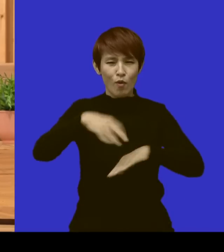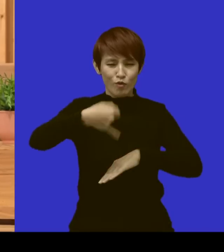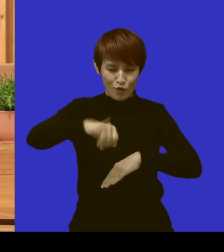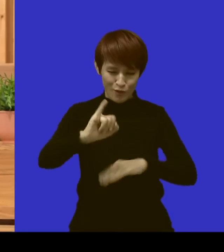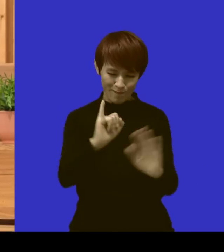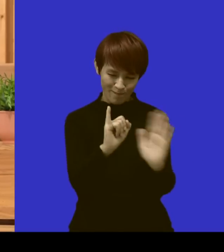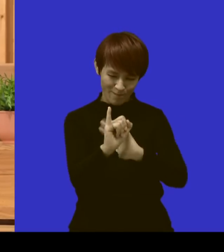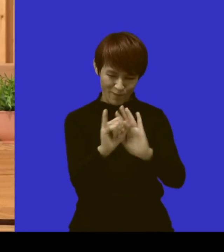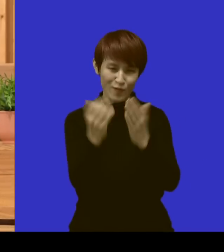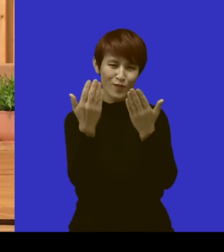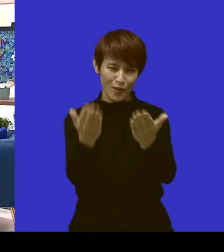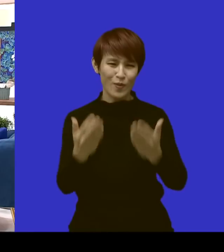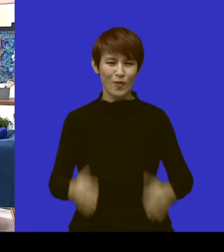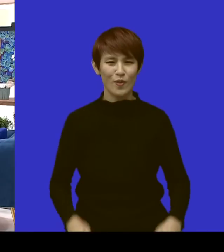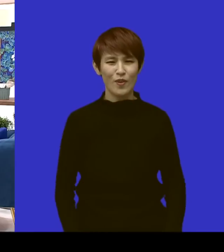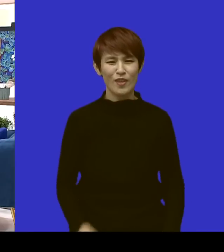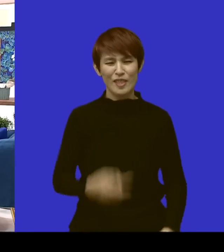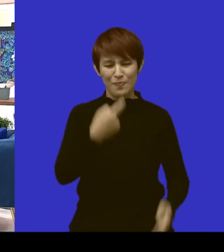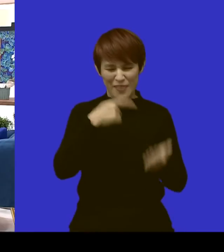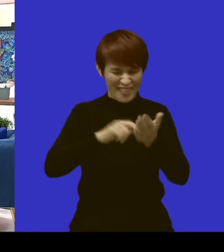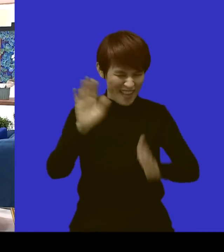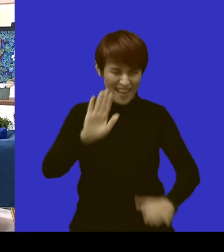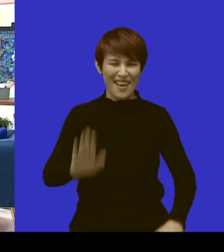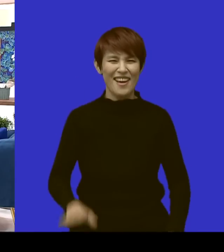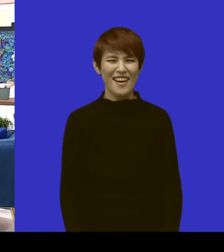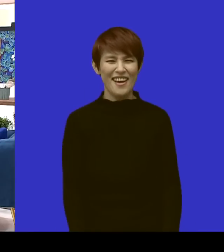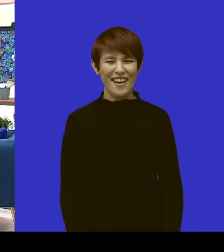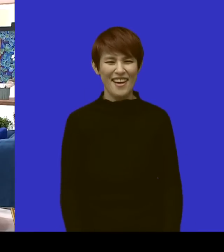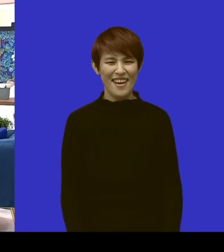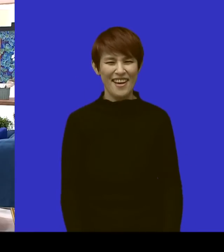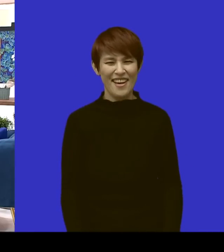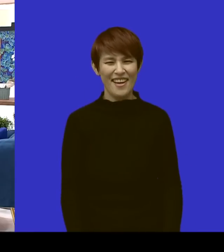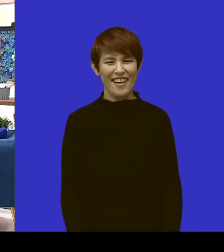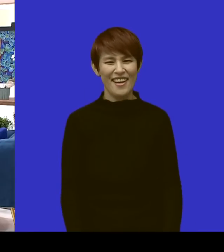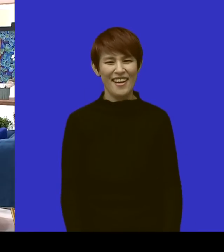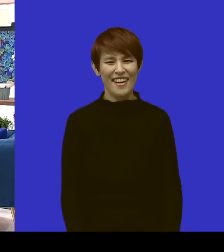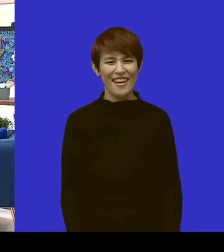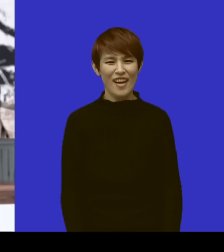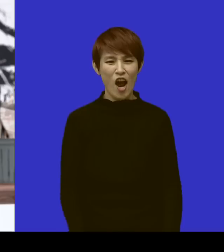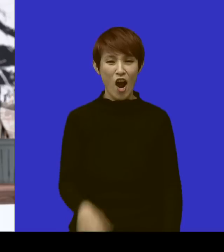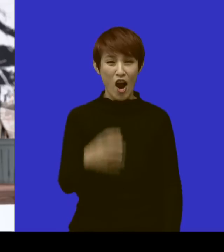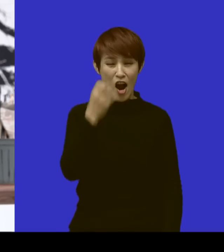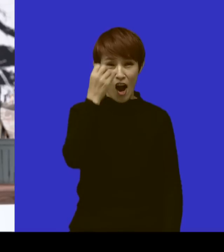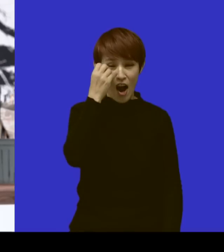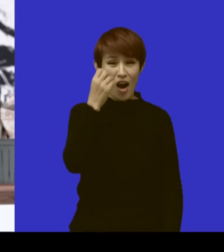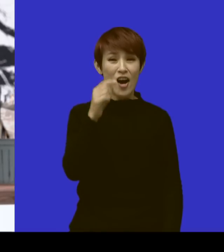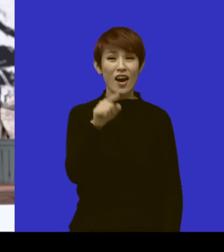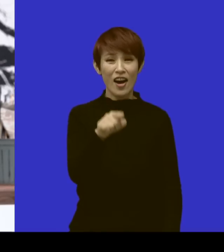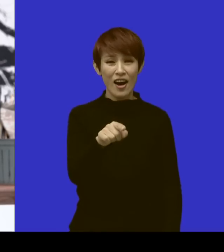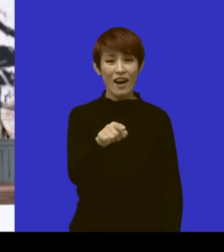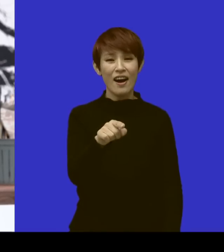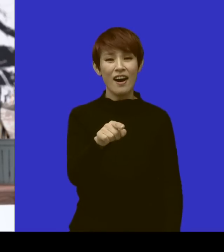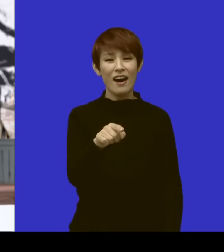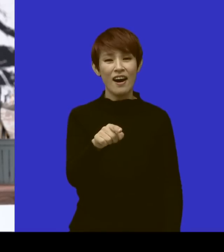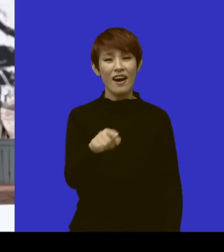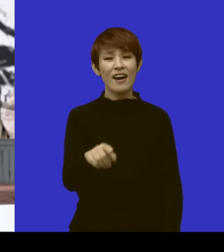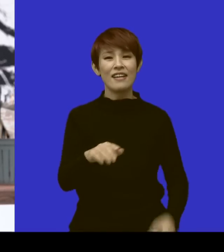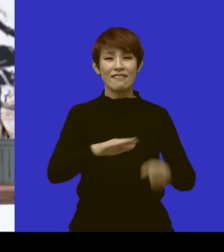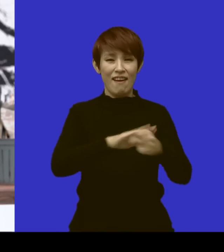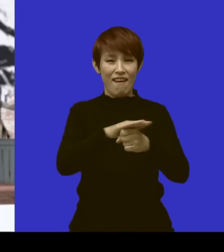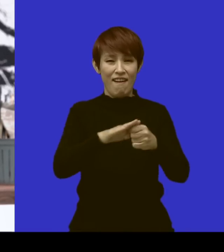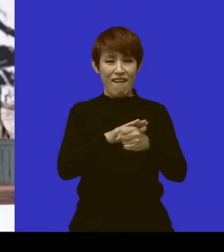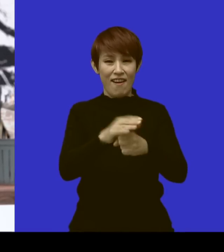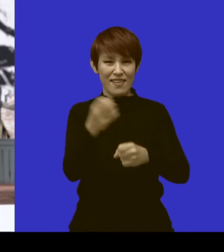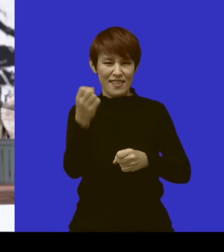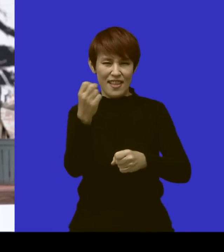돼요. 네네. 물론 쉽진 않습니다. 더 노력해야죠. 네, 물론 쉽진 않아요. 네. 신기하다. 그러면 어쨌든 한 번 식어갔던